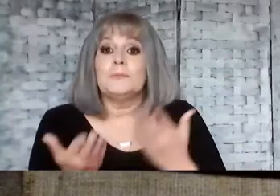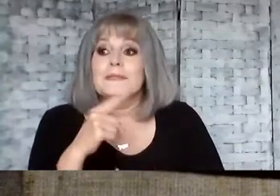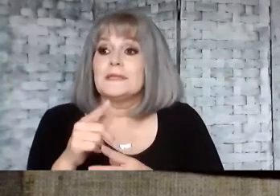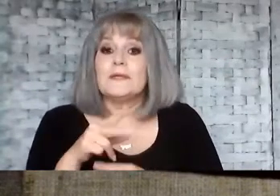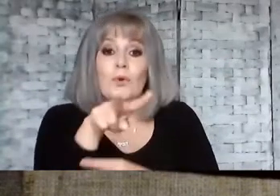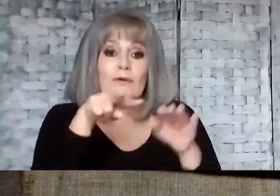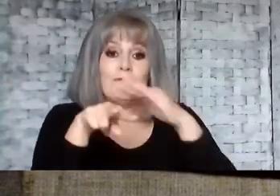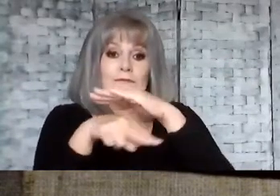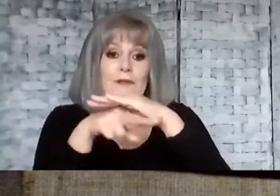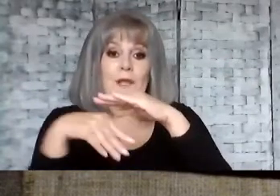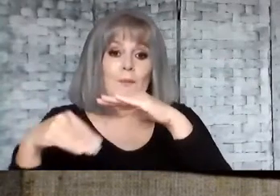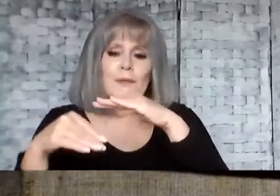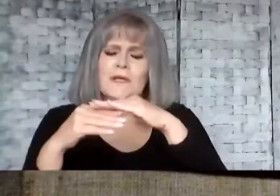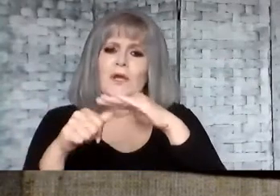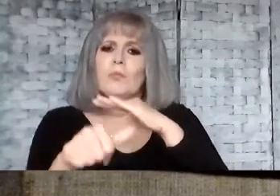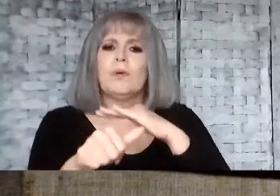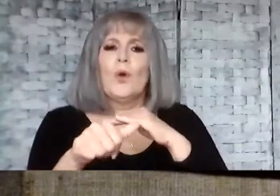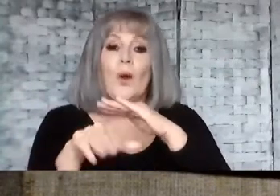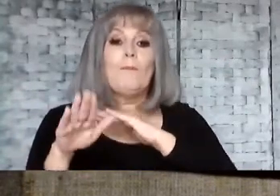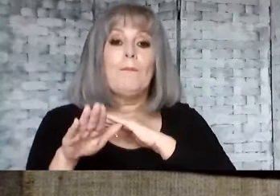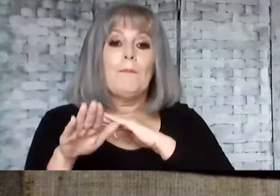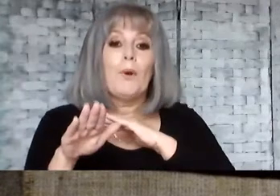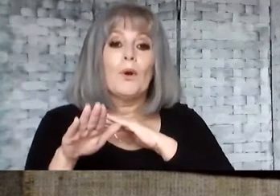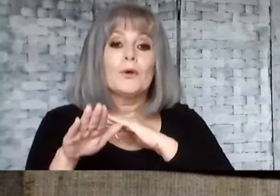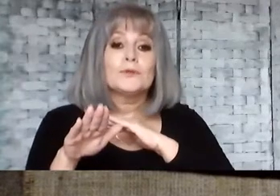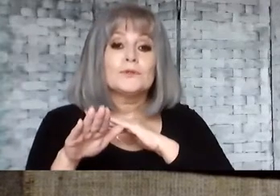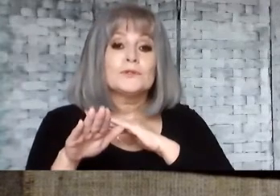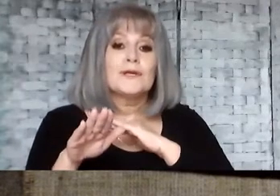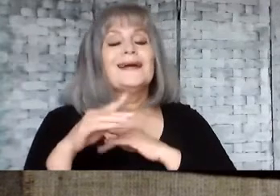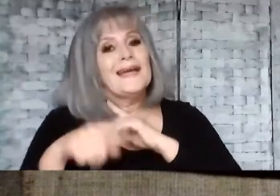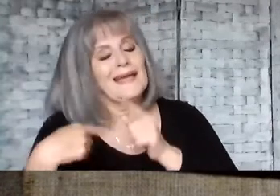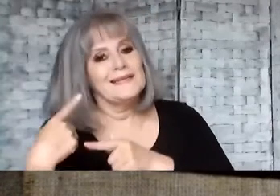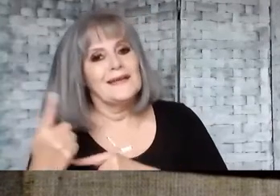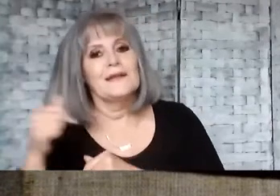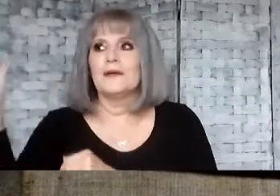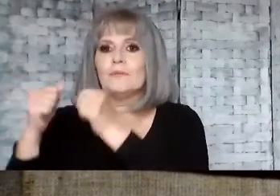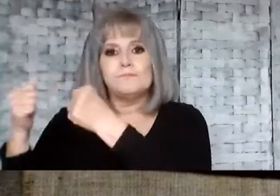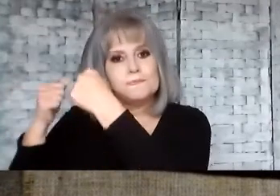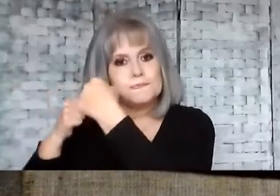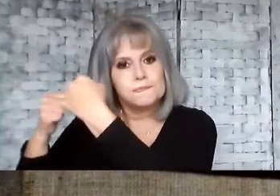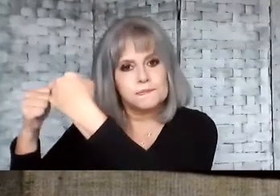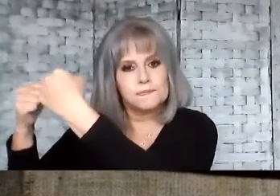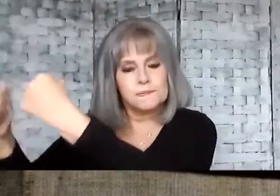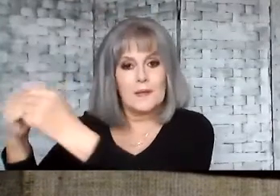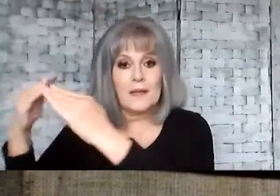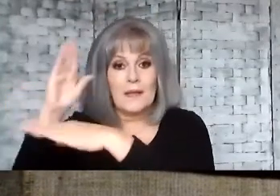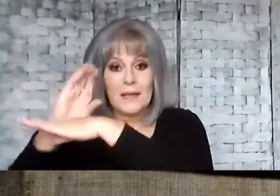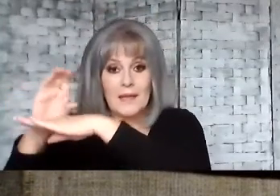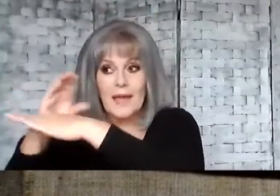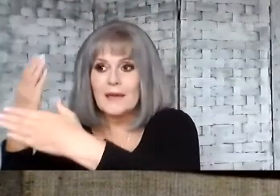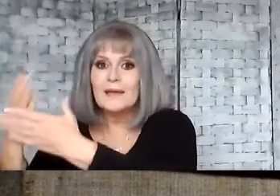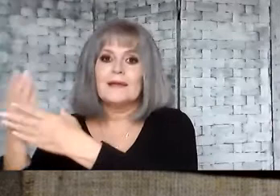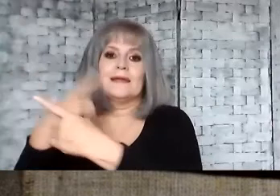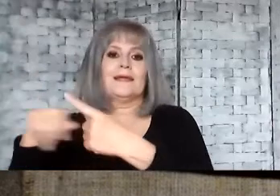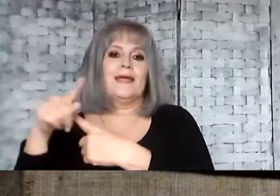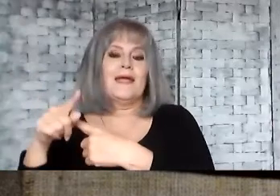nou die video moet pause en later eers saam kyk weer, is het reg, maar asseblief moet nie die inry nagmaal geleentheid mis nie. As